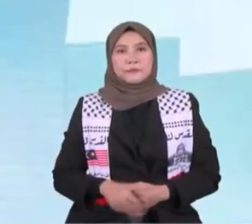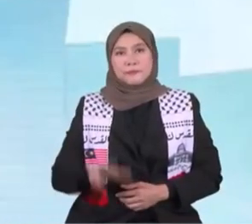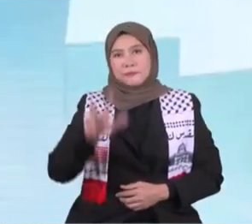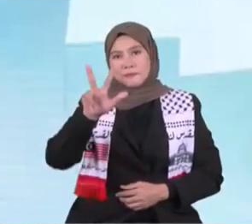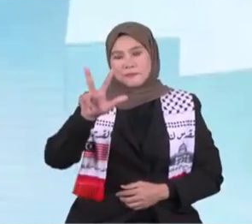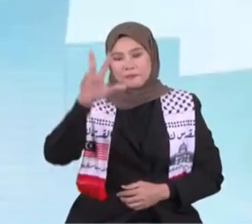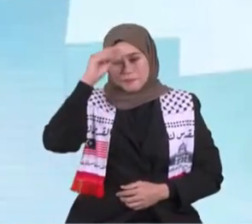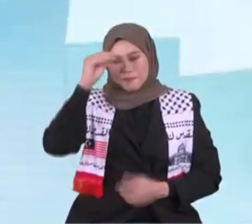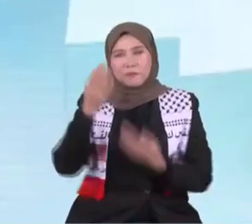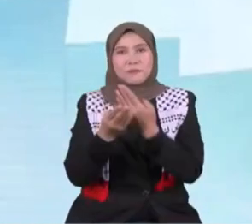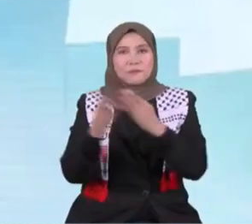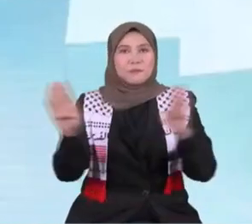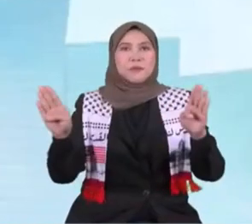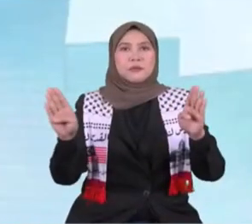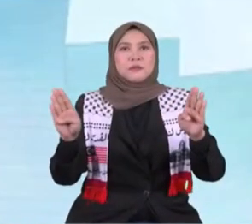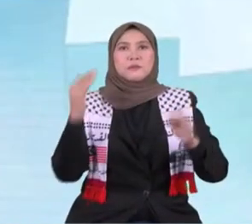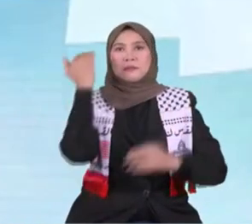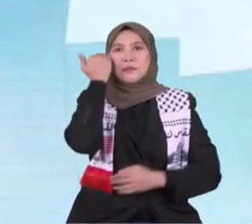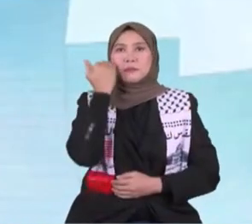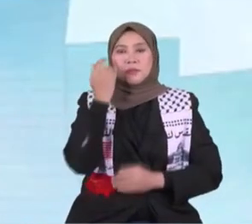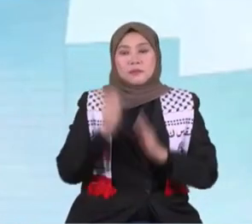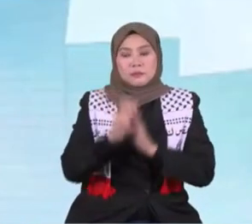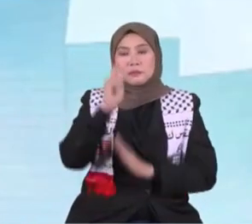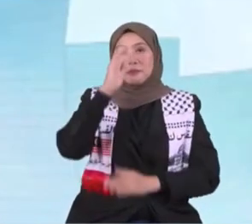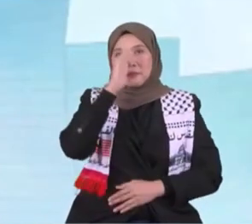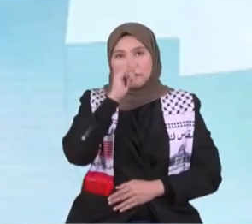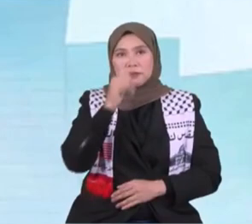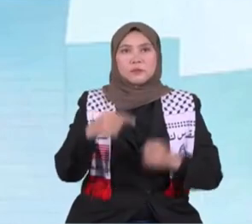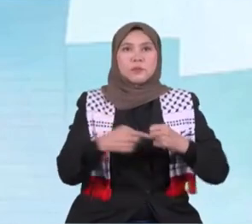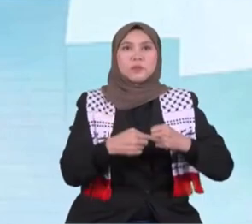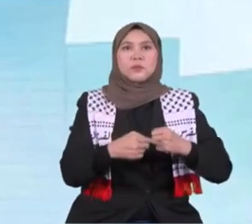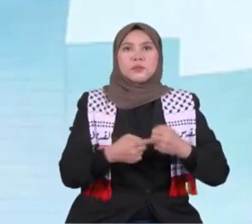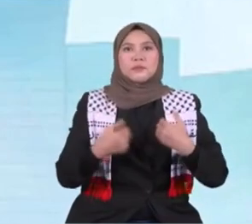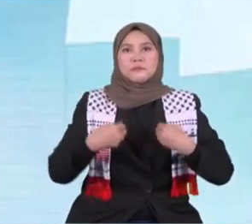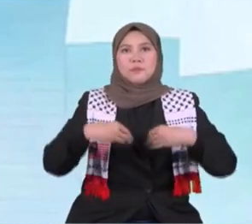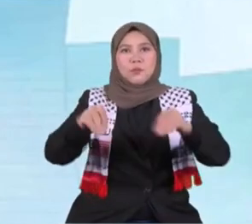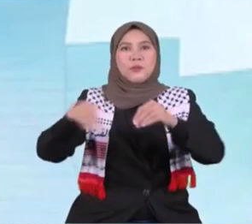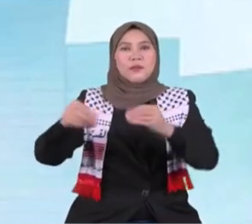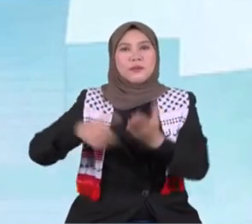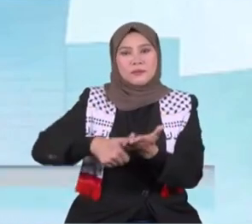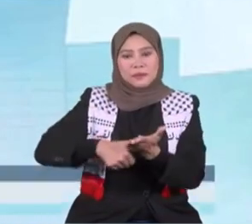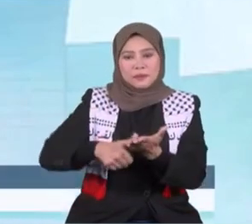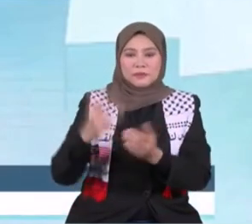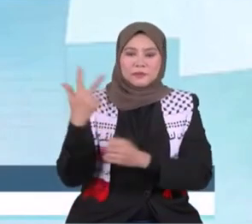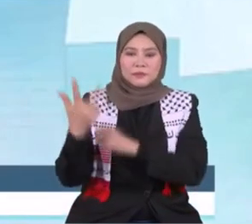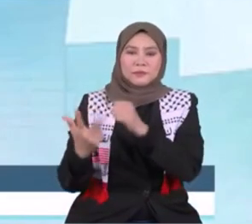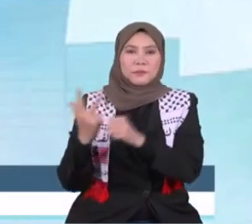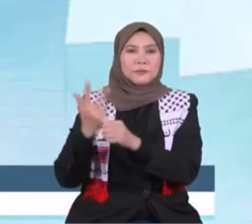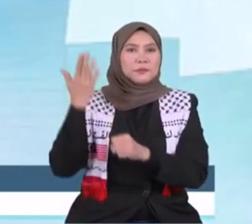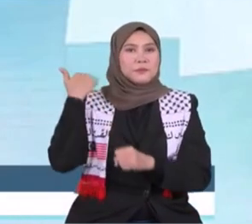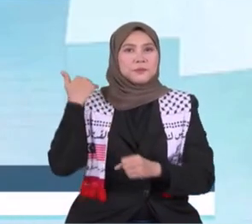Tiga lelaki dilepas dan dibebas Mahkamah Tinggi Melaka atas tuduhan memiliki dan mengedar dadah 3 tahun lalu.